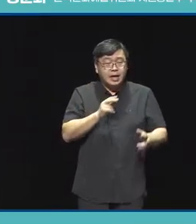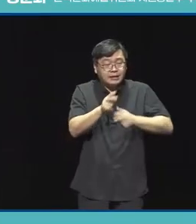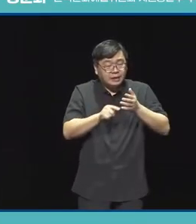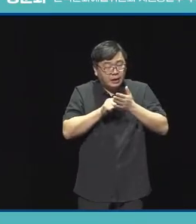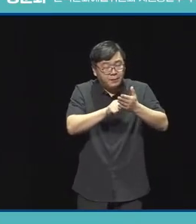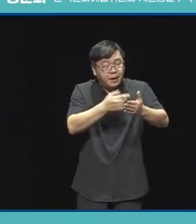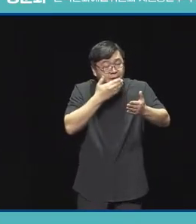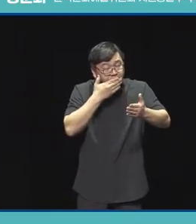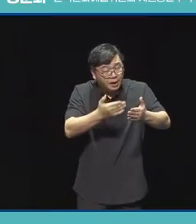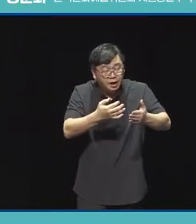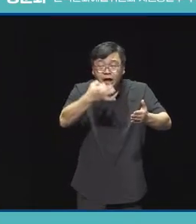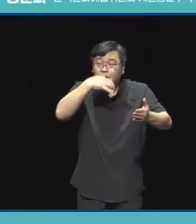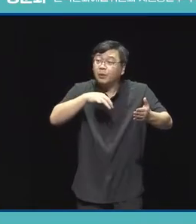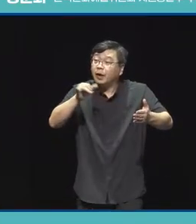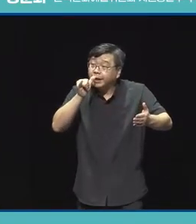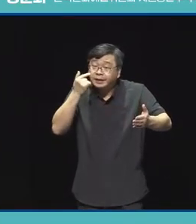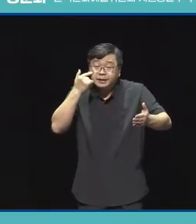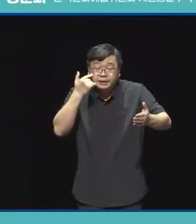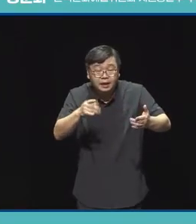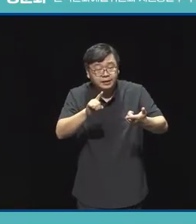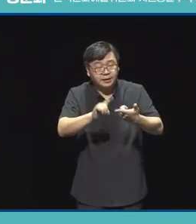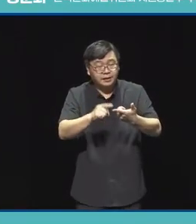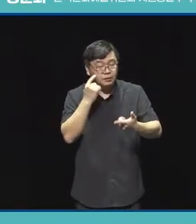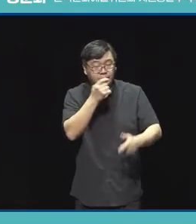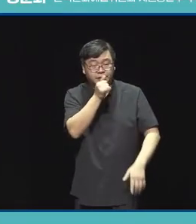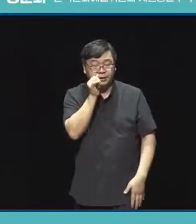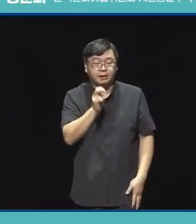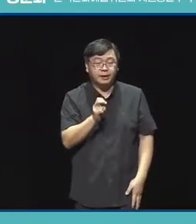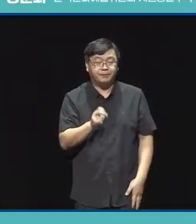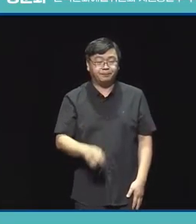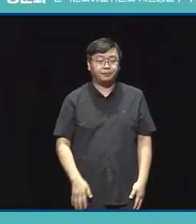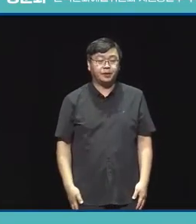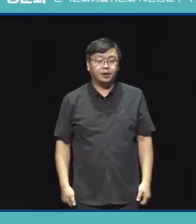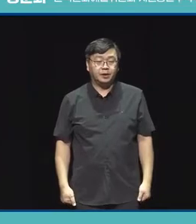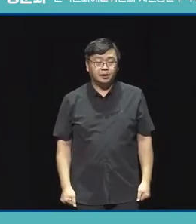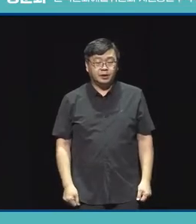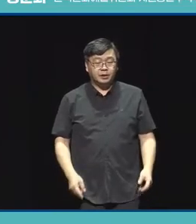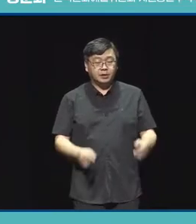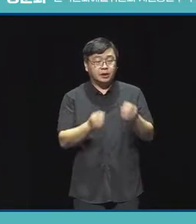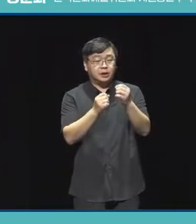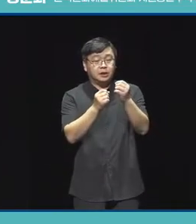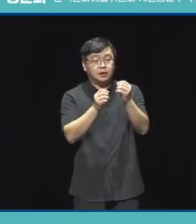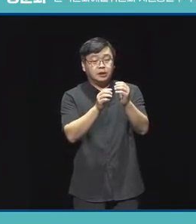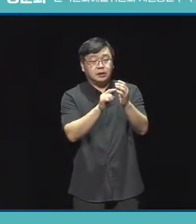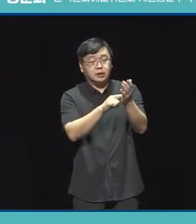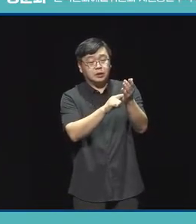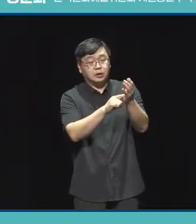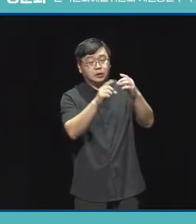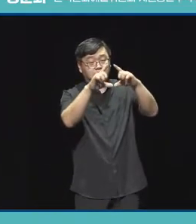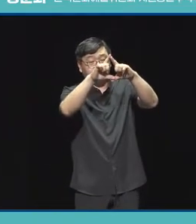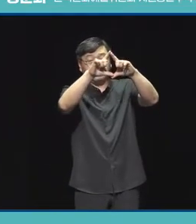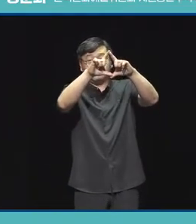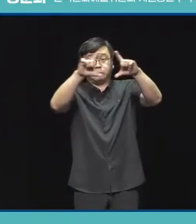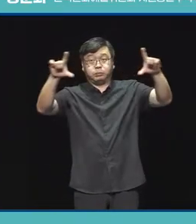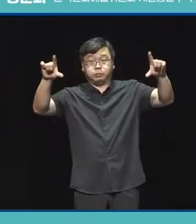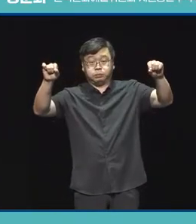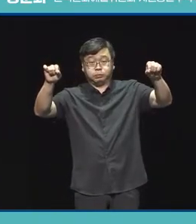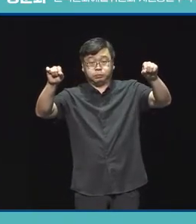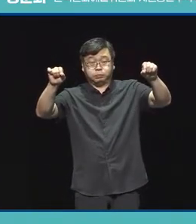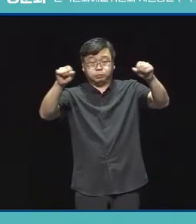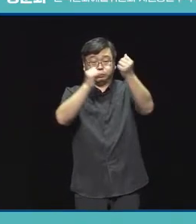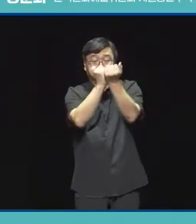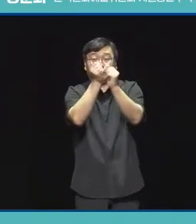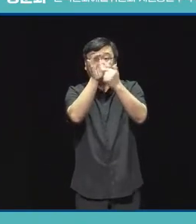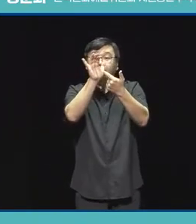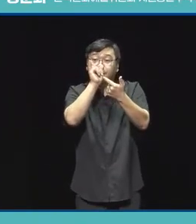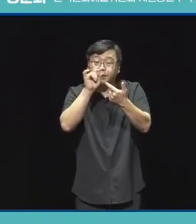높습니다. 지원 신청서에 자세히 보시면 저희가 파란색으로 좀 설명을 넣어 두었는데요. 이 의미는 신청을 하실 때